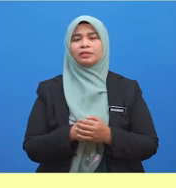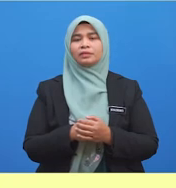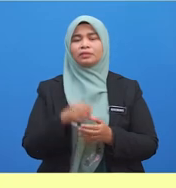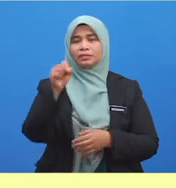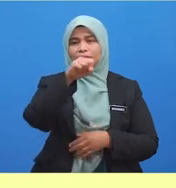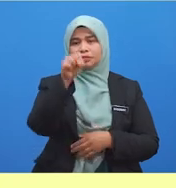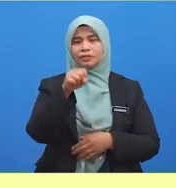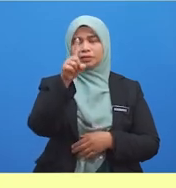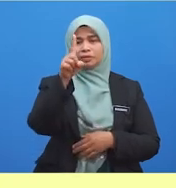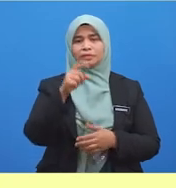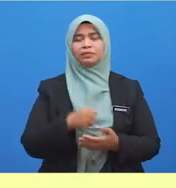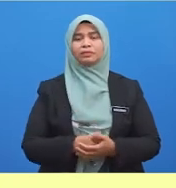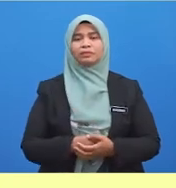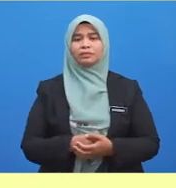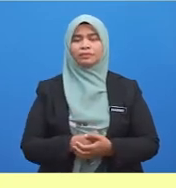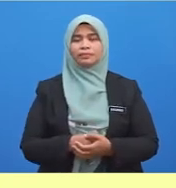Soalan pertama.